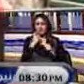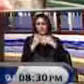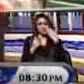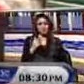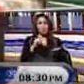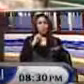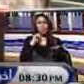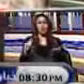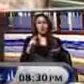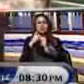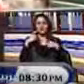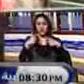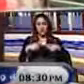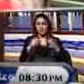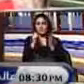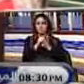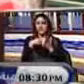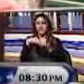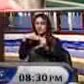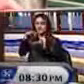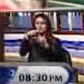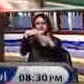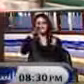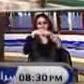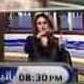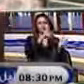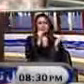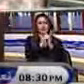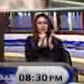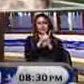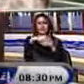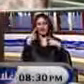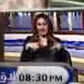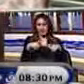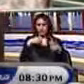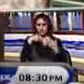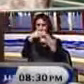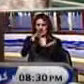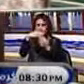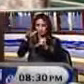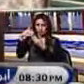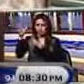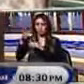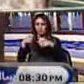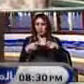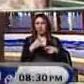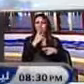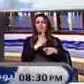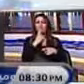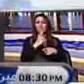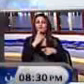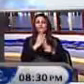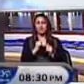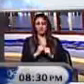للمحافظه عشان احنا نوزع الخبز للمنازل، ووافق عليه كاول قريه زي ما قلت لحضرتك، وتم الحمد لله توزيع الخبز والعيش نضيف الحمد لله جدا جدا.